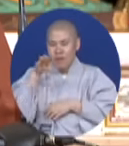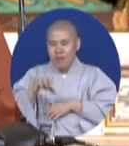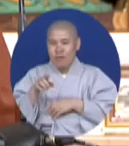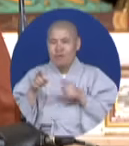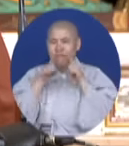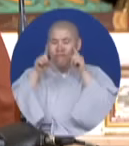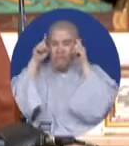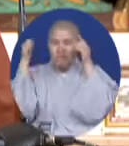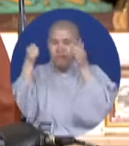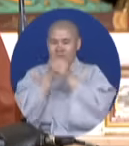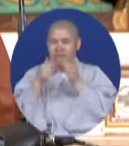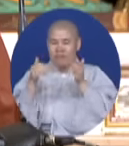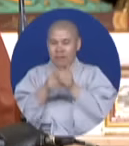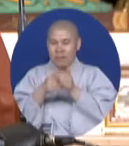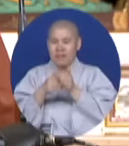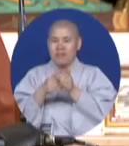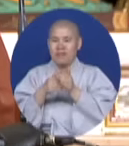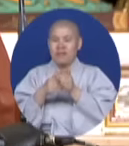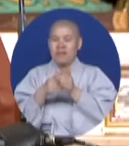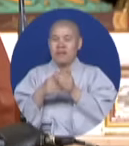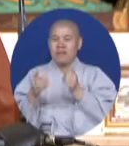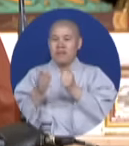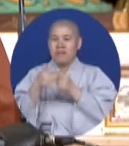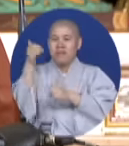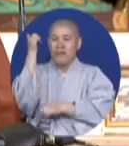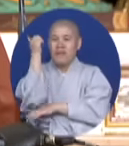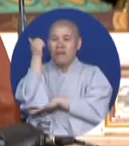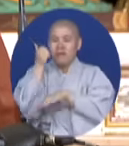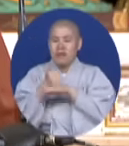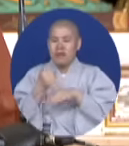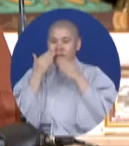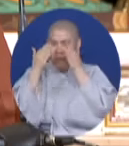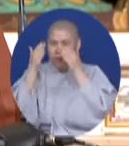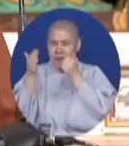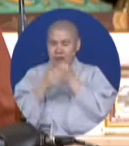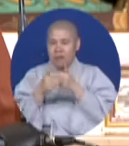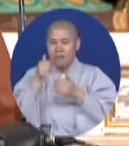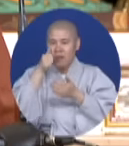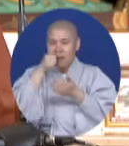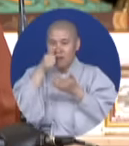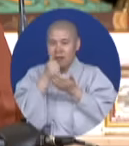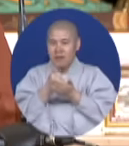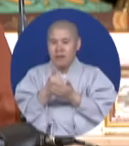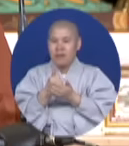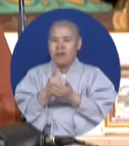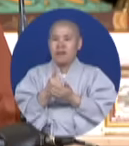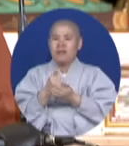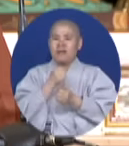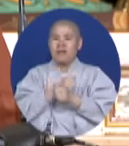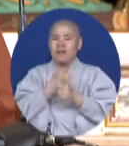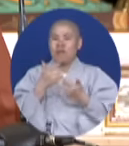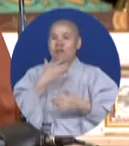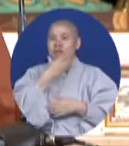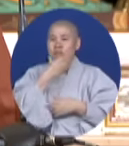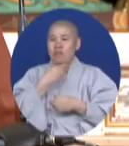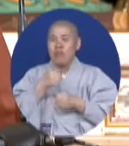이게 인과가 분명해서 어쨌든지 죄 안 짓고 복지해야 되겠다.